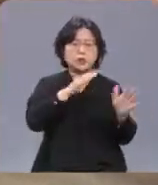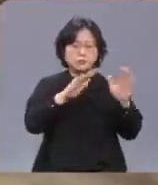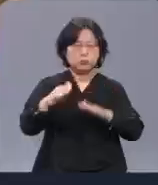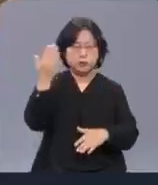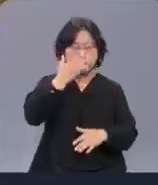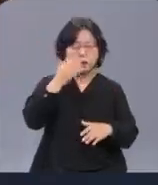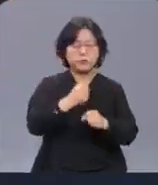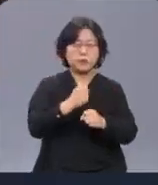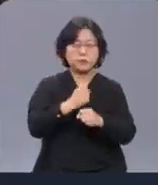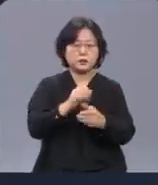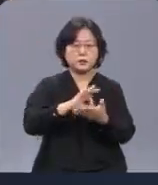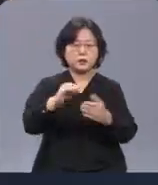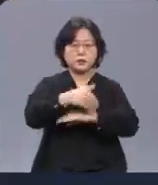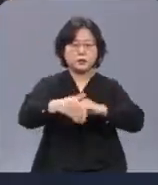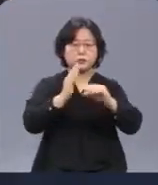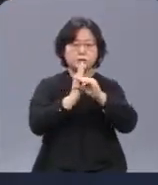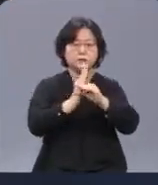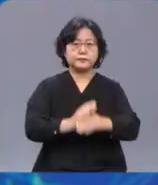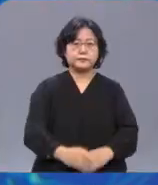사용될 예정입니다.